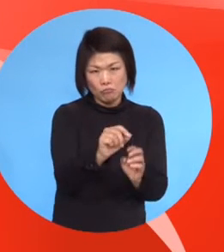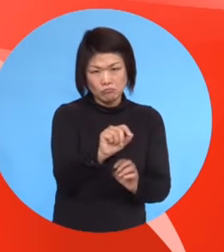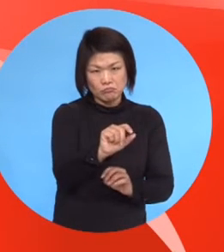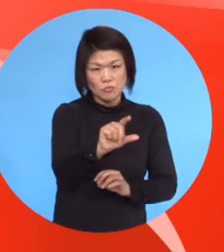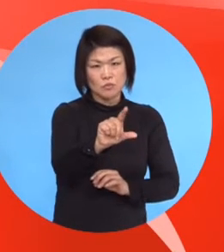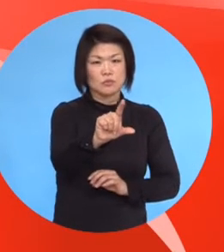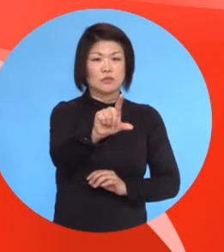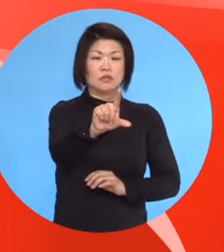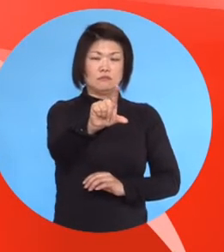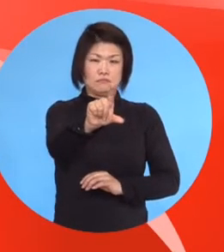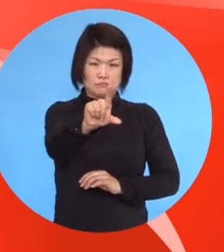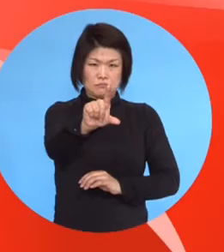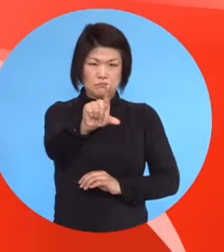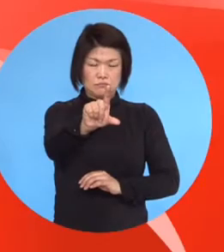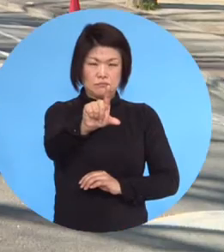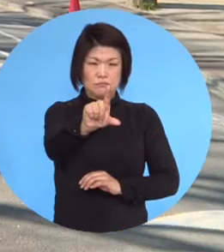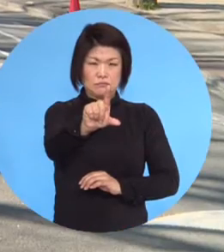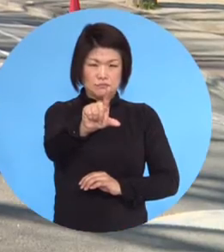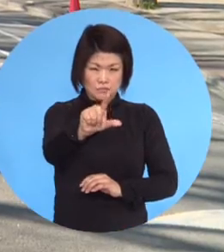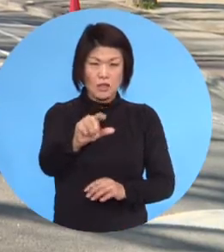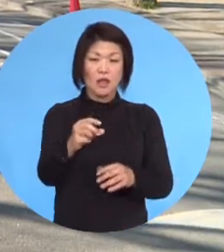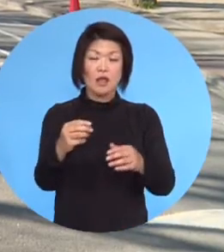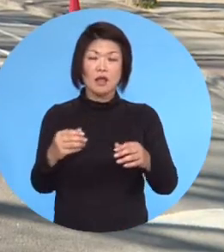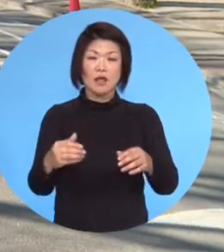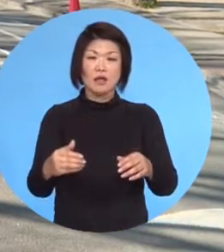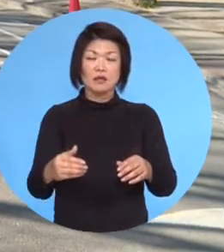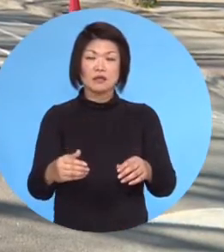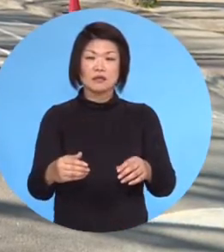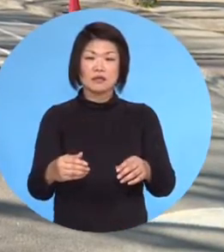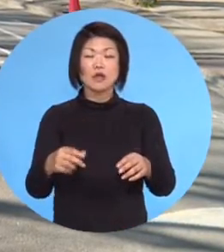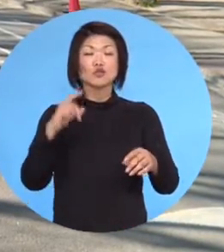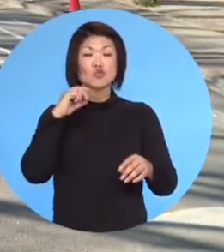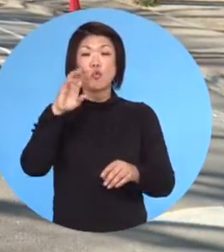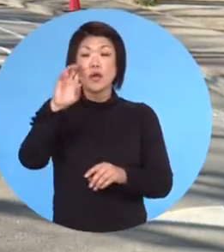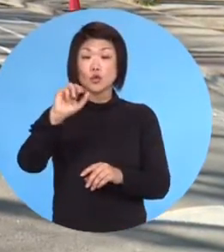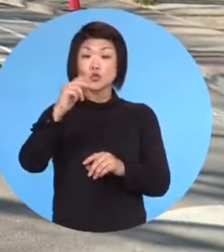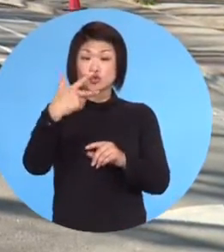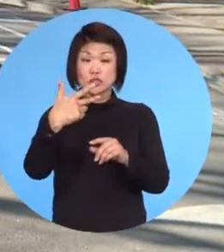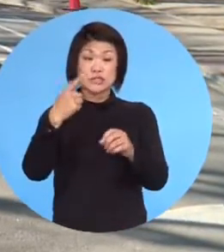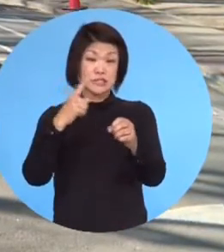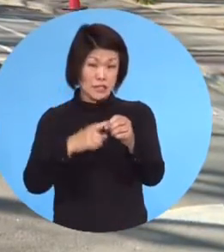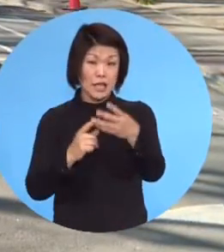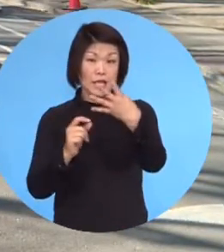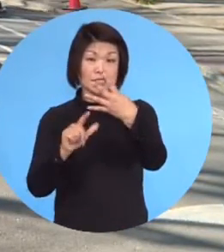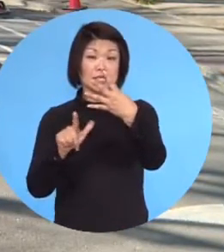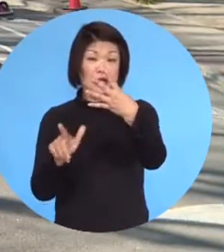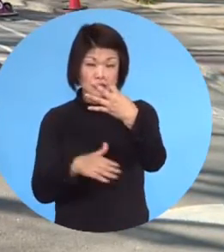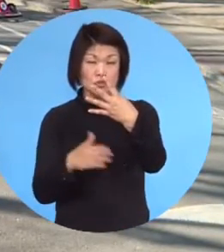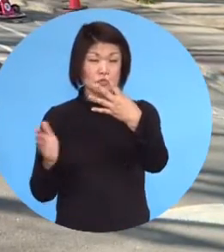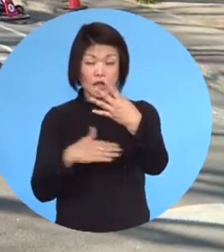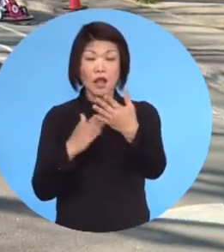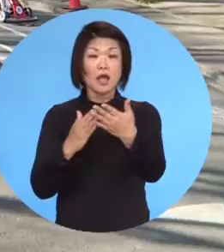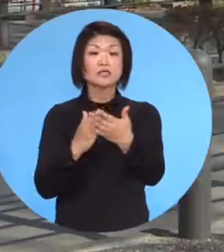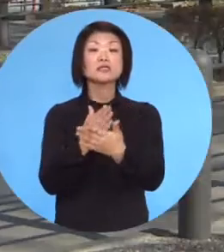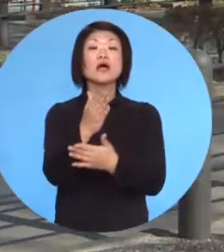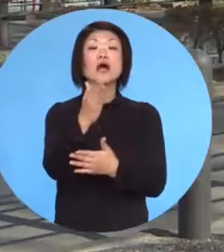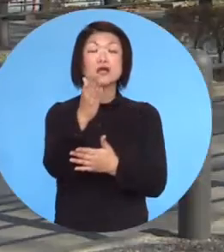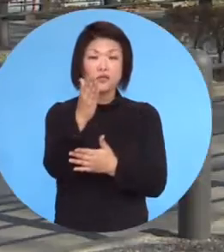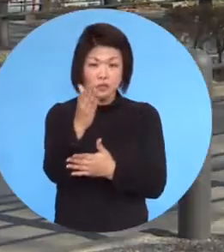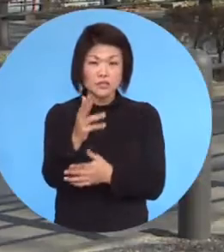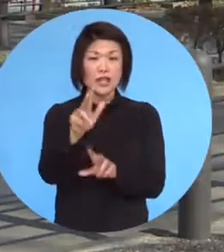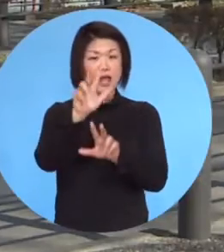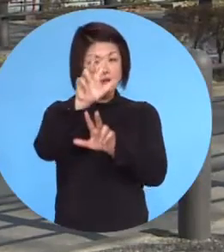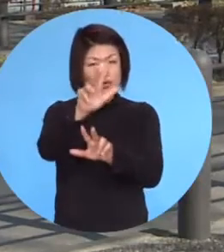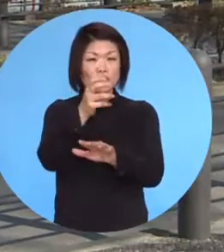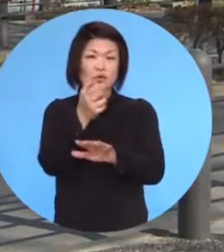同じく年々増えてきましたので、昭和47年の4月にこの公園を作って、それでご